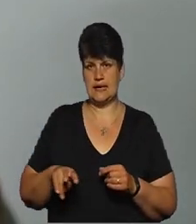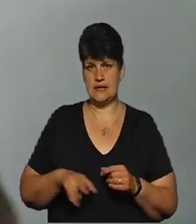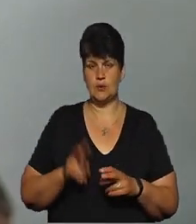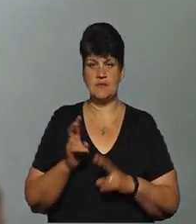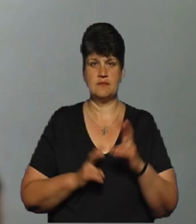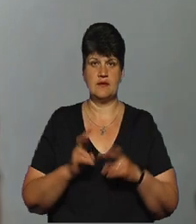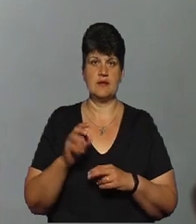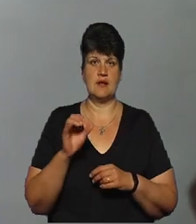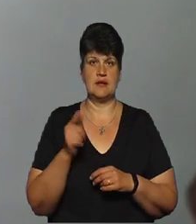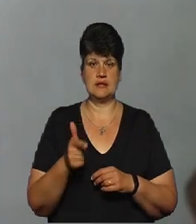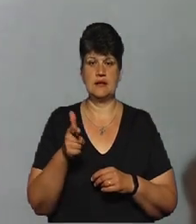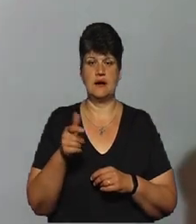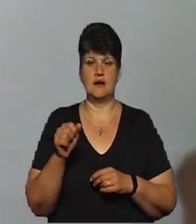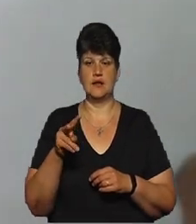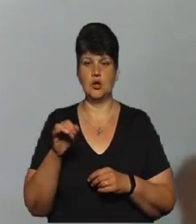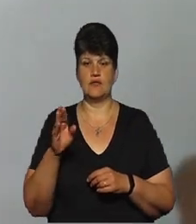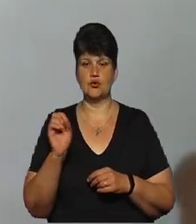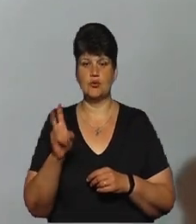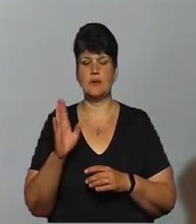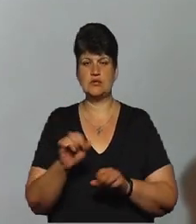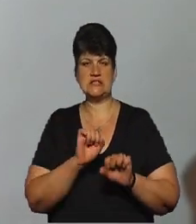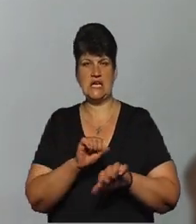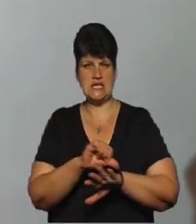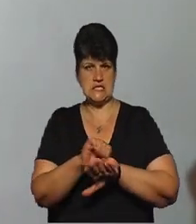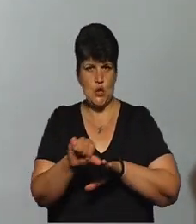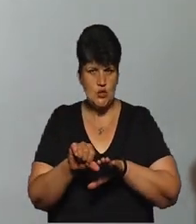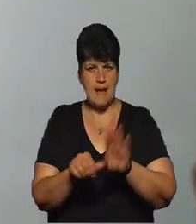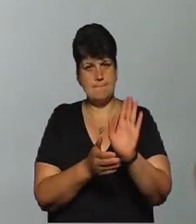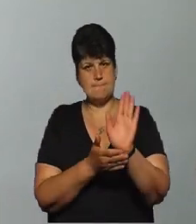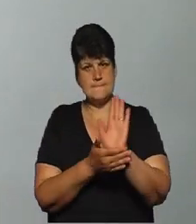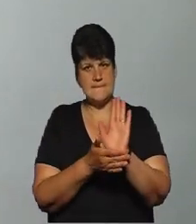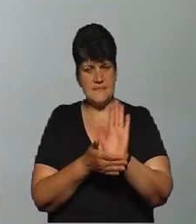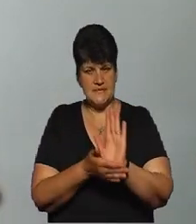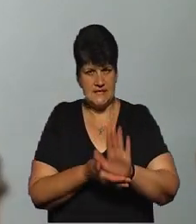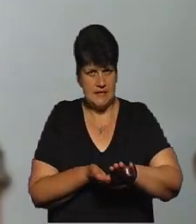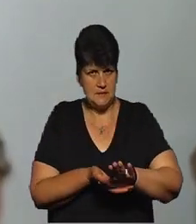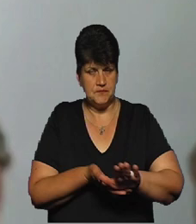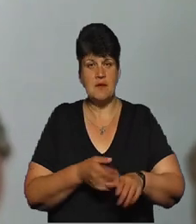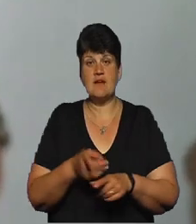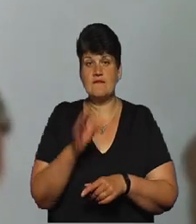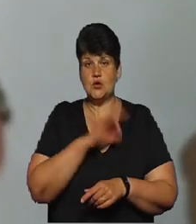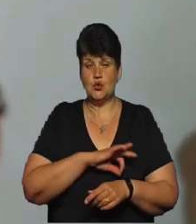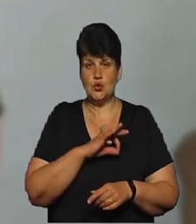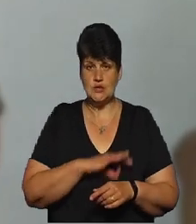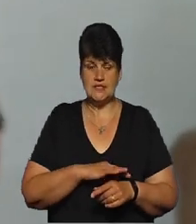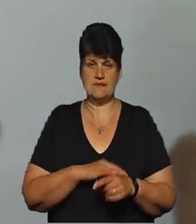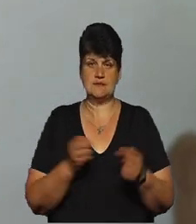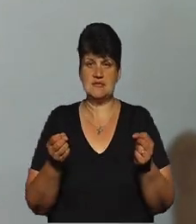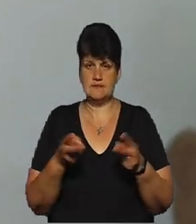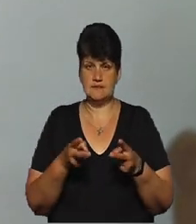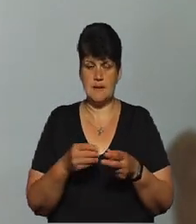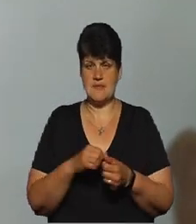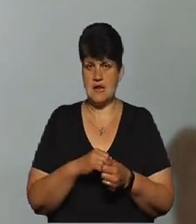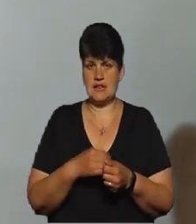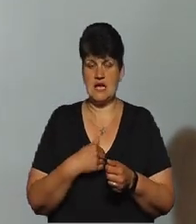Головатюк. Має бути захист носка, має бути захист п'яти і стопи. Для цього ми використовуємо композитні матеріали. Наше